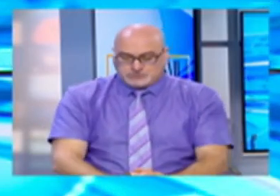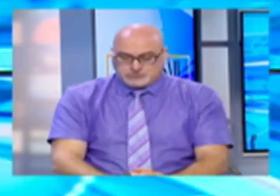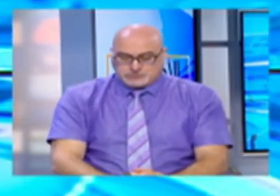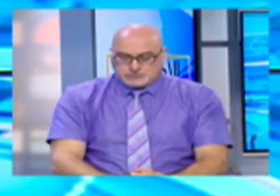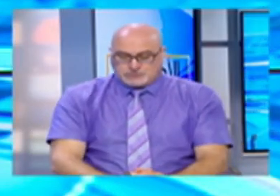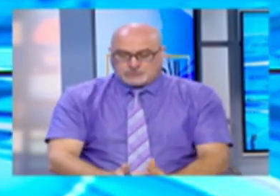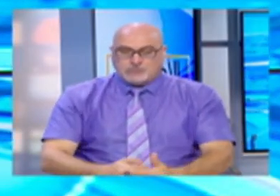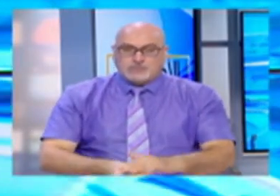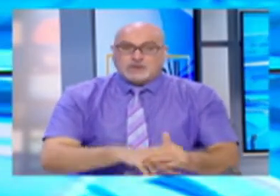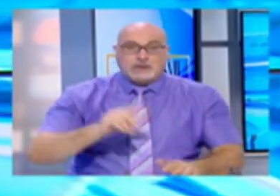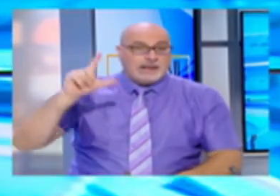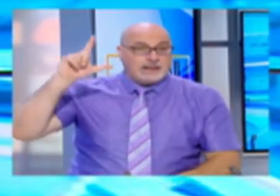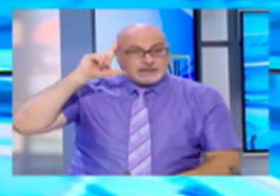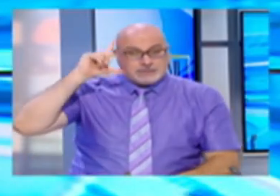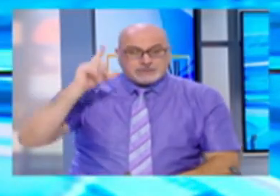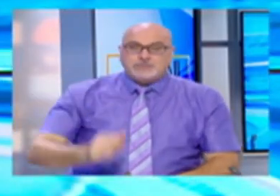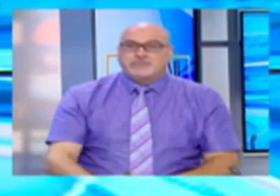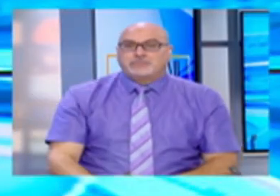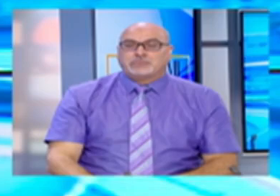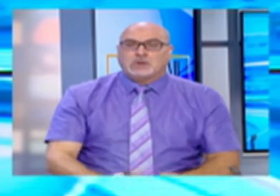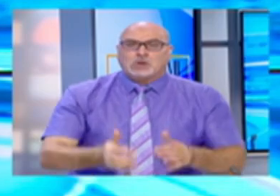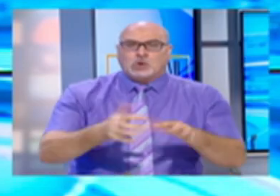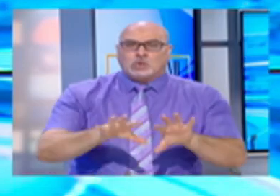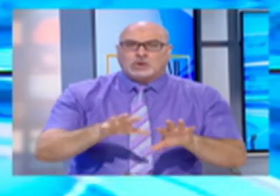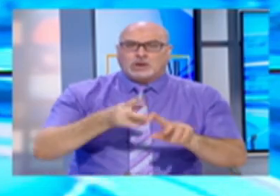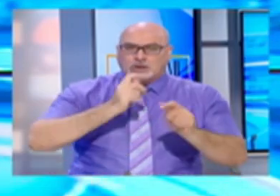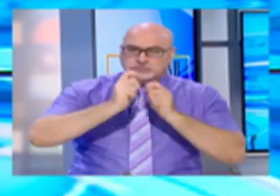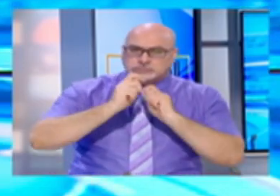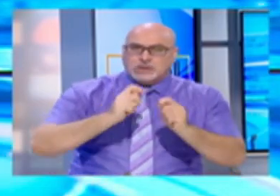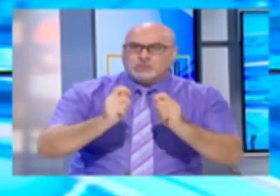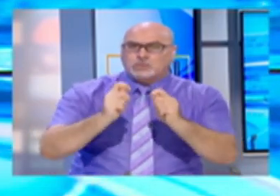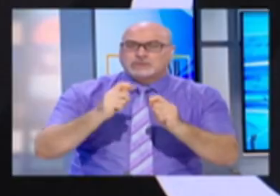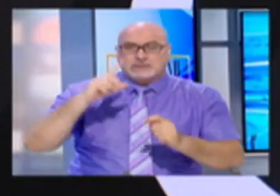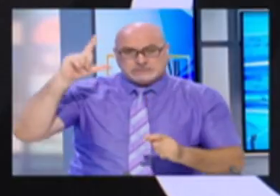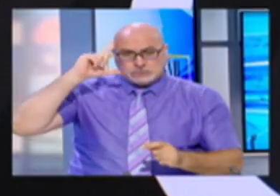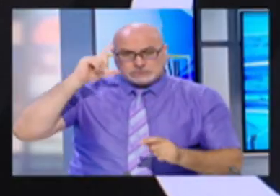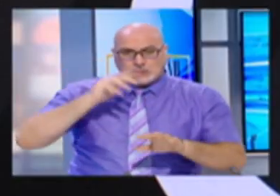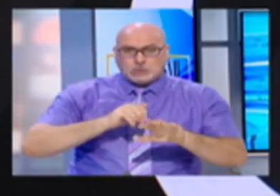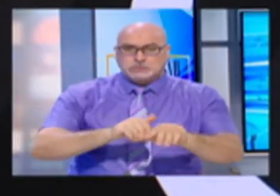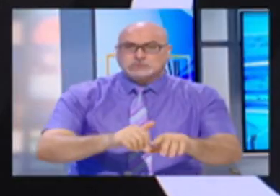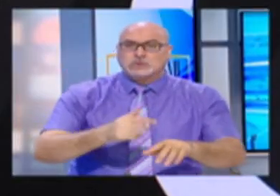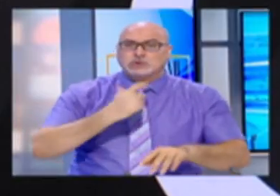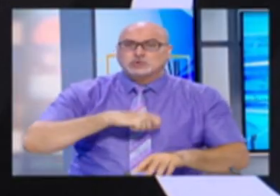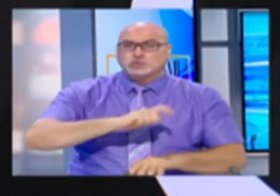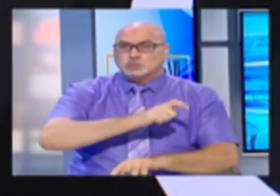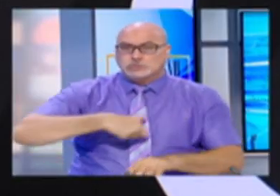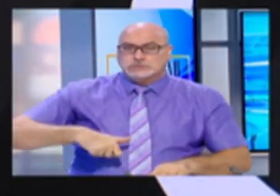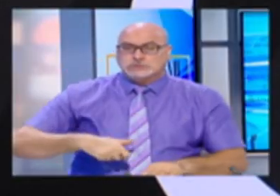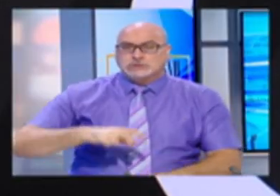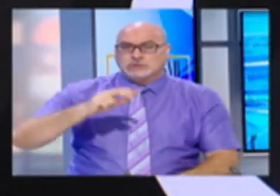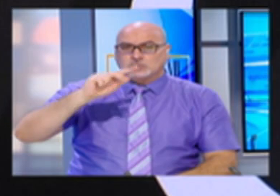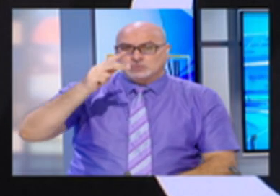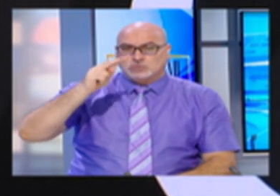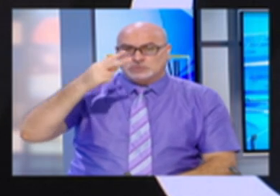في الملف الليبي، استأنف ملتقى الحوار السياسي الليبي اجتماعه في جنيف لليوم الثاني